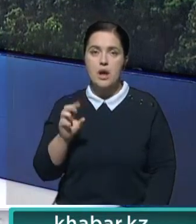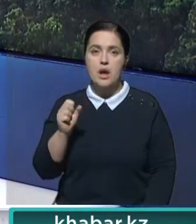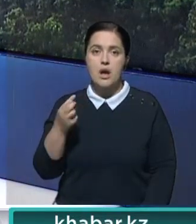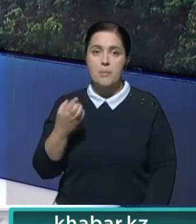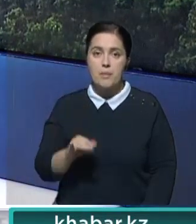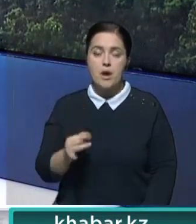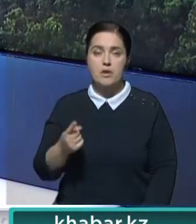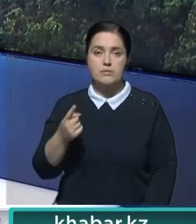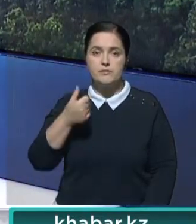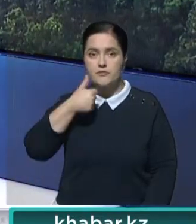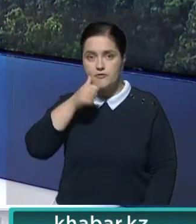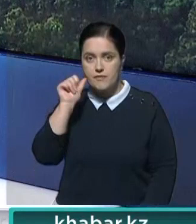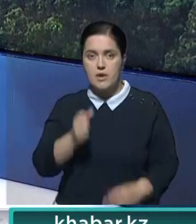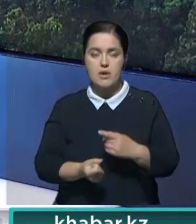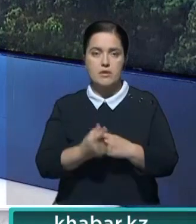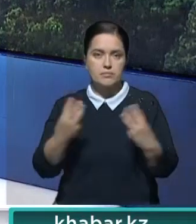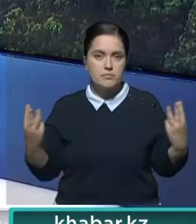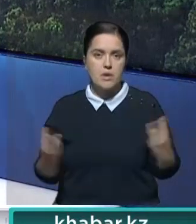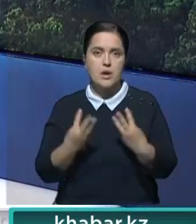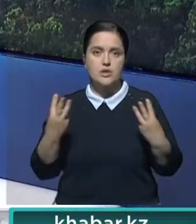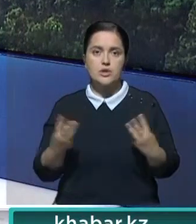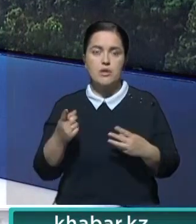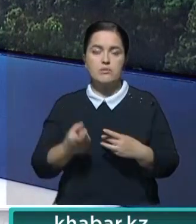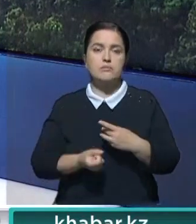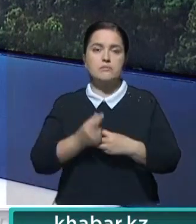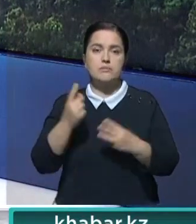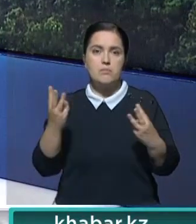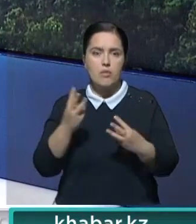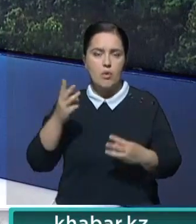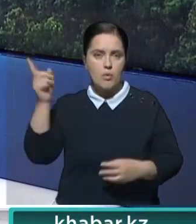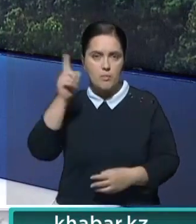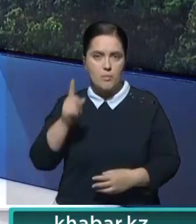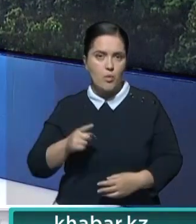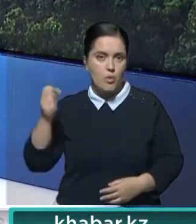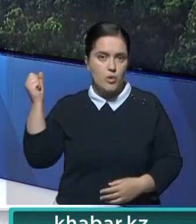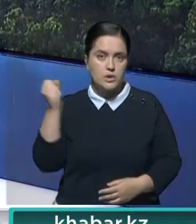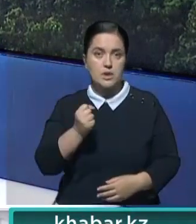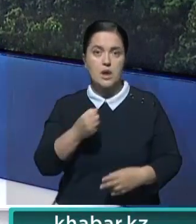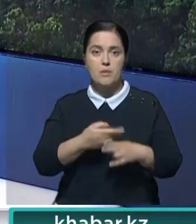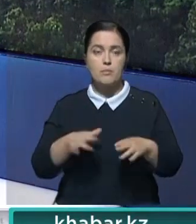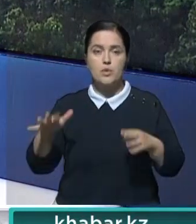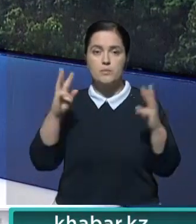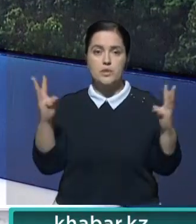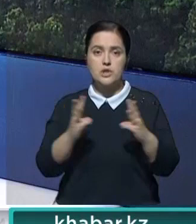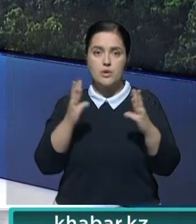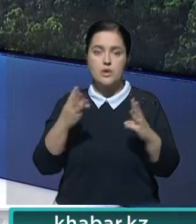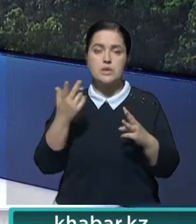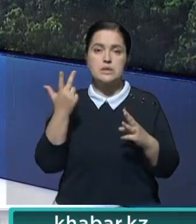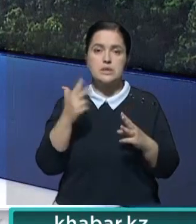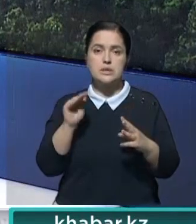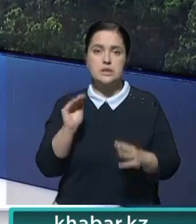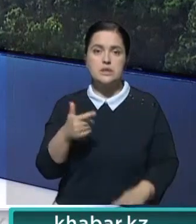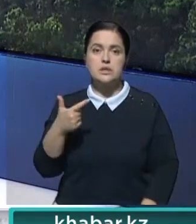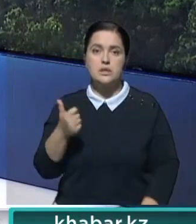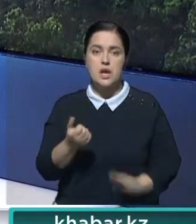напомню огонь вспыхнул там накануне по предварительной причине спровоцировала возгорание молния к этому часу сообщается что площадь пожара уже